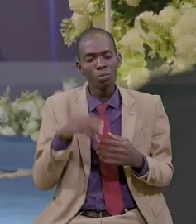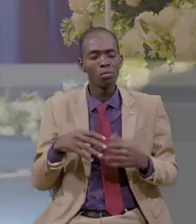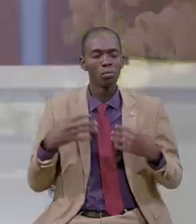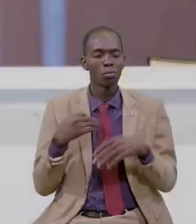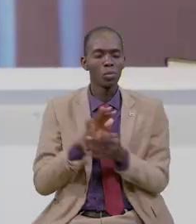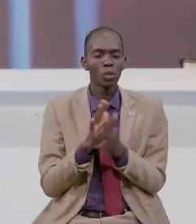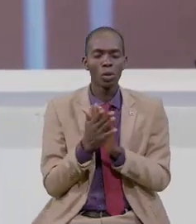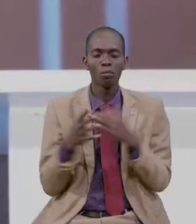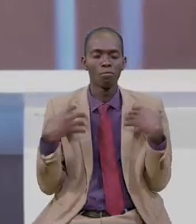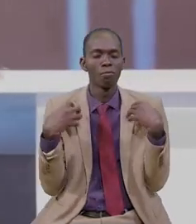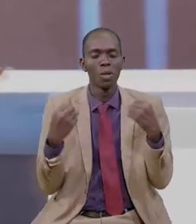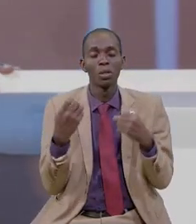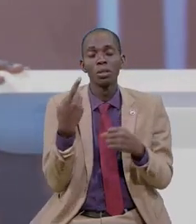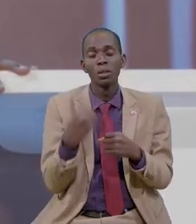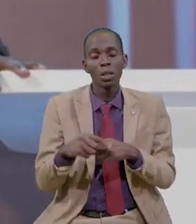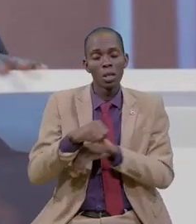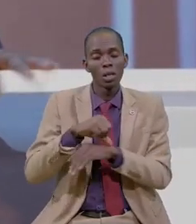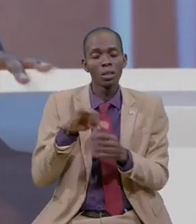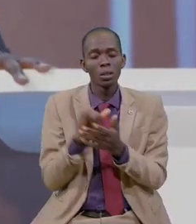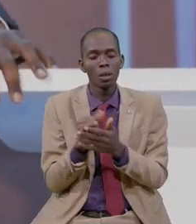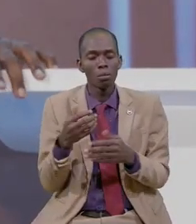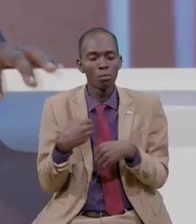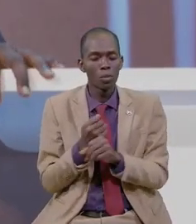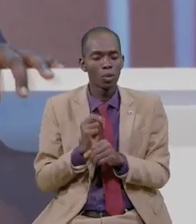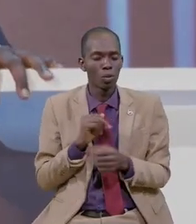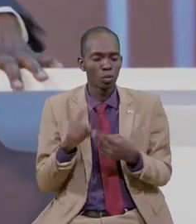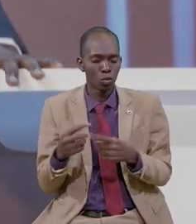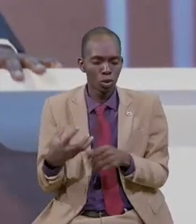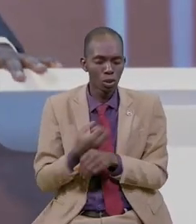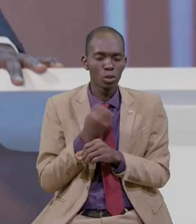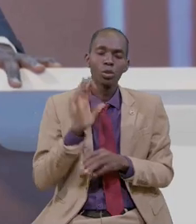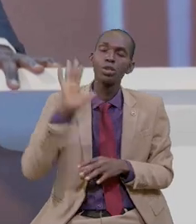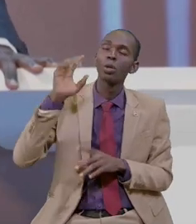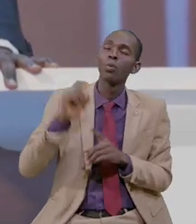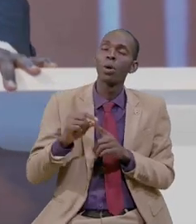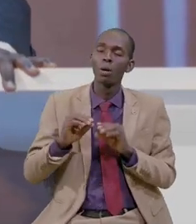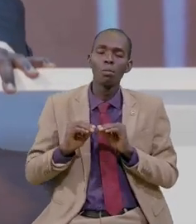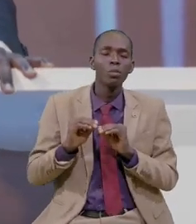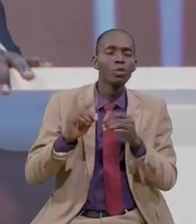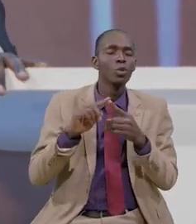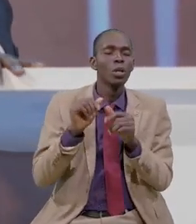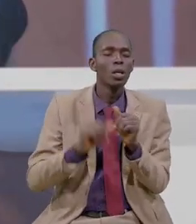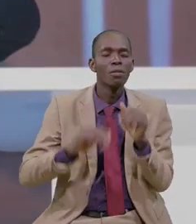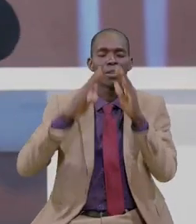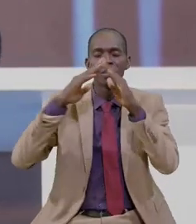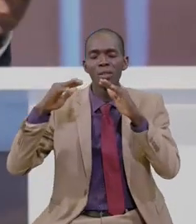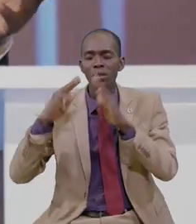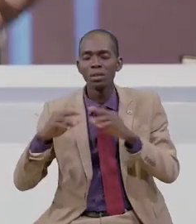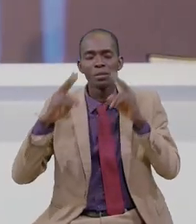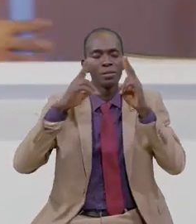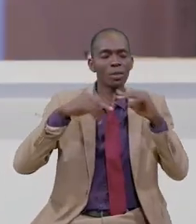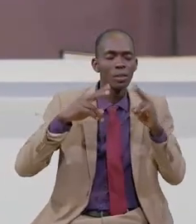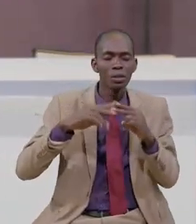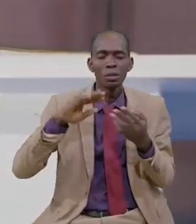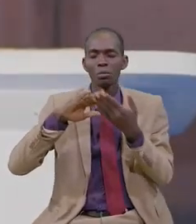courageux. L'onction qui prend la parole de Dieu et va de village en village, de ville en ville, de communauté en